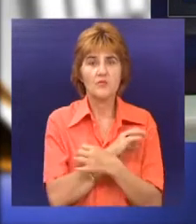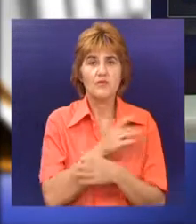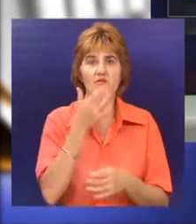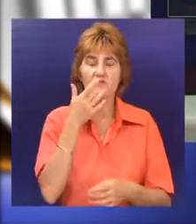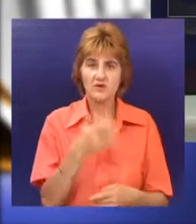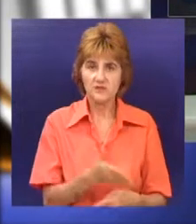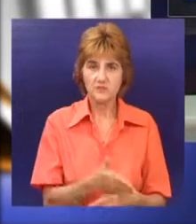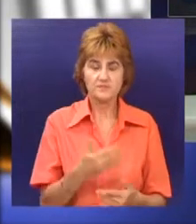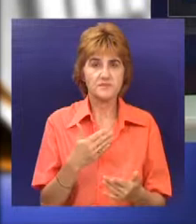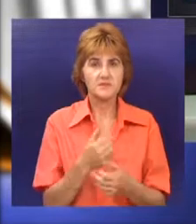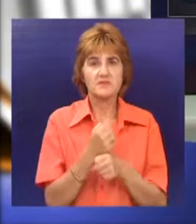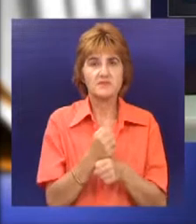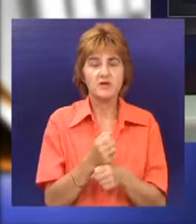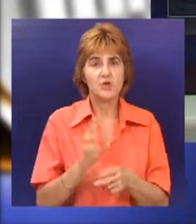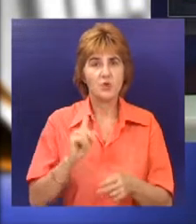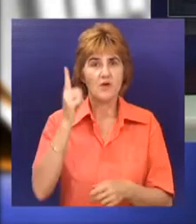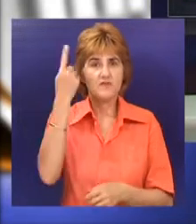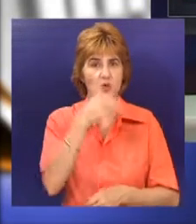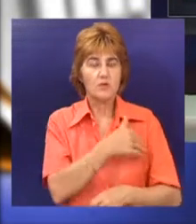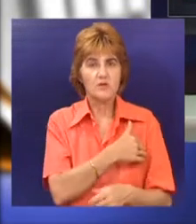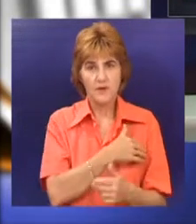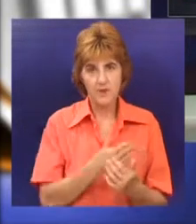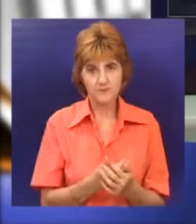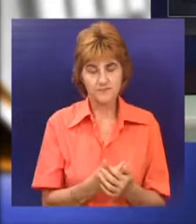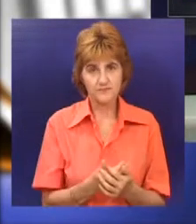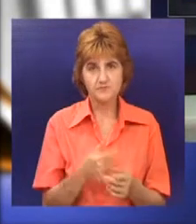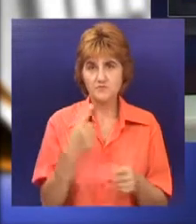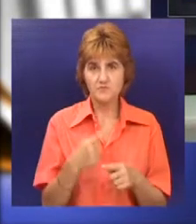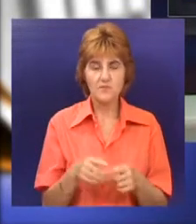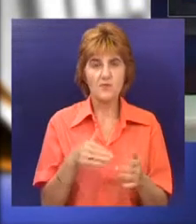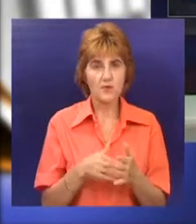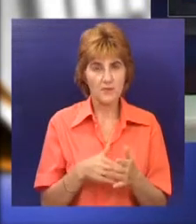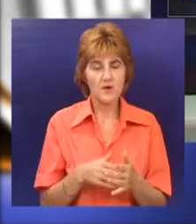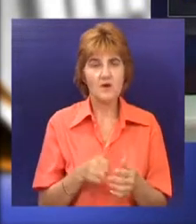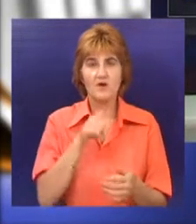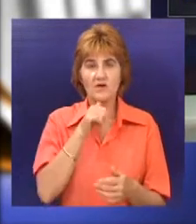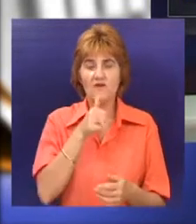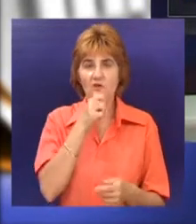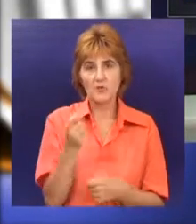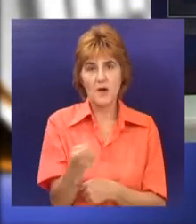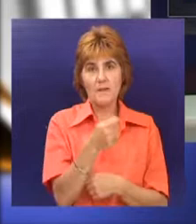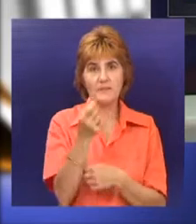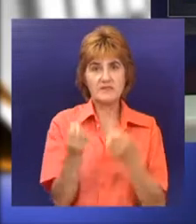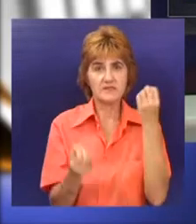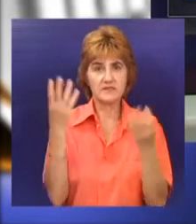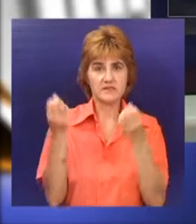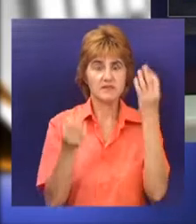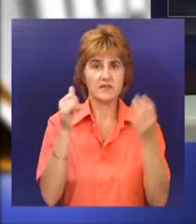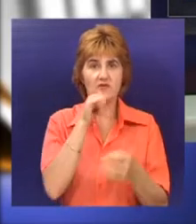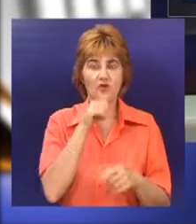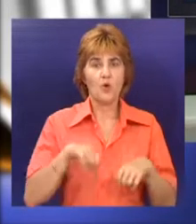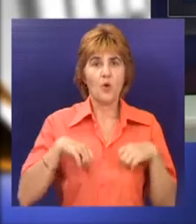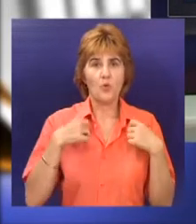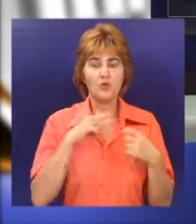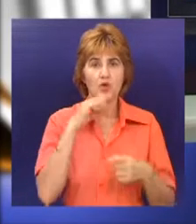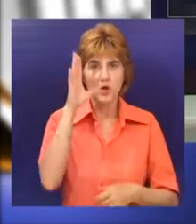svakodnevno sprovodi kao zaštita od visokih temperatura. Pored toga, rashlađuje se i sam vrt prskalicama koje se aktiviraju rano ujutro